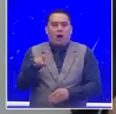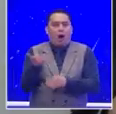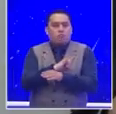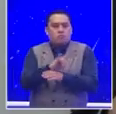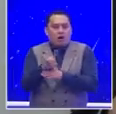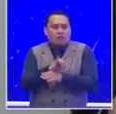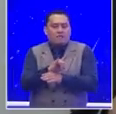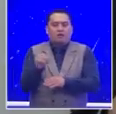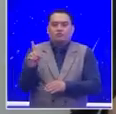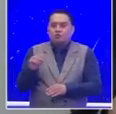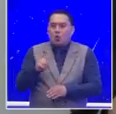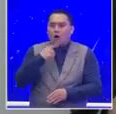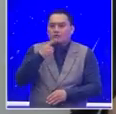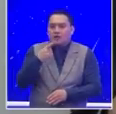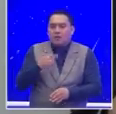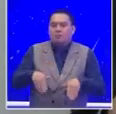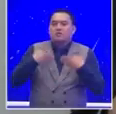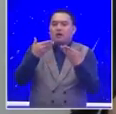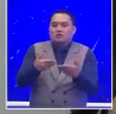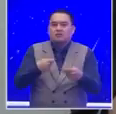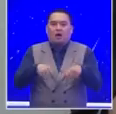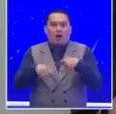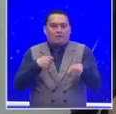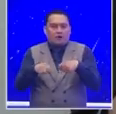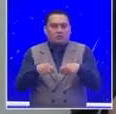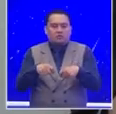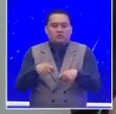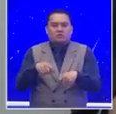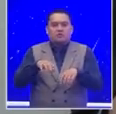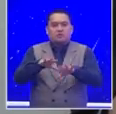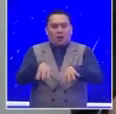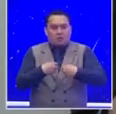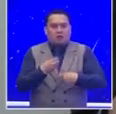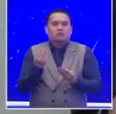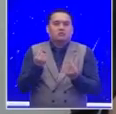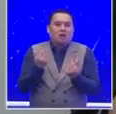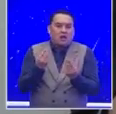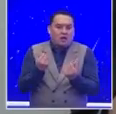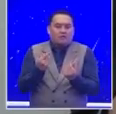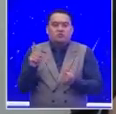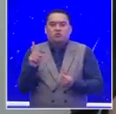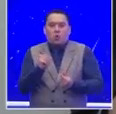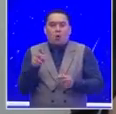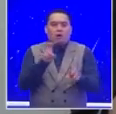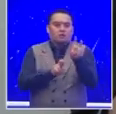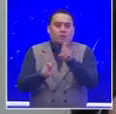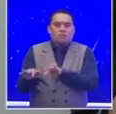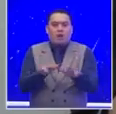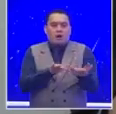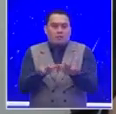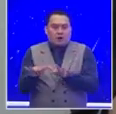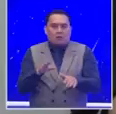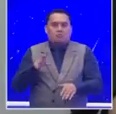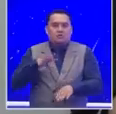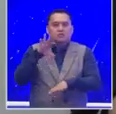путем под предлогом предоставления товаров завладел денежными средствами. В ходе проведения оперативно-розыскных мероприятий